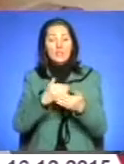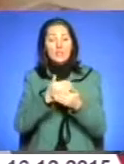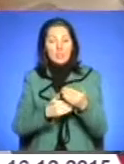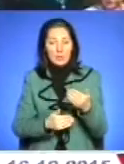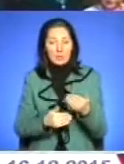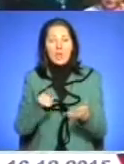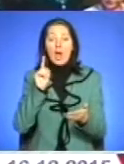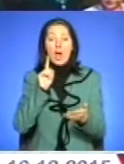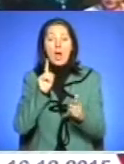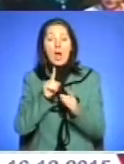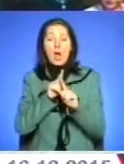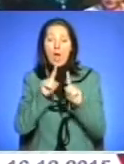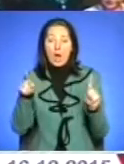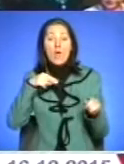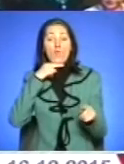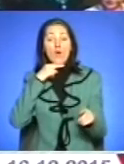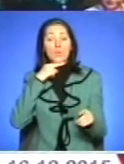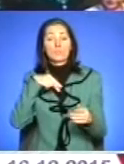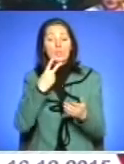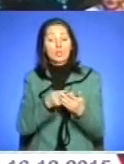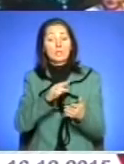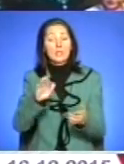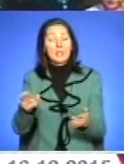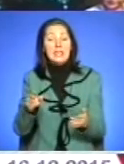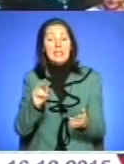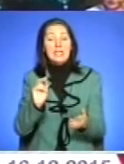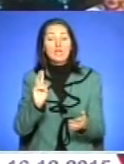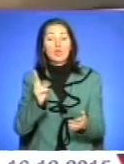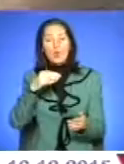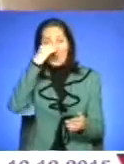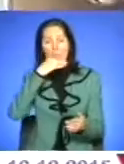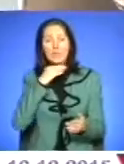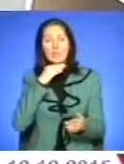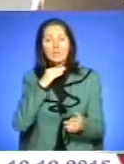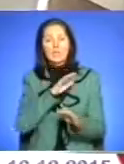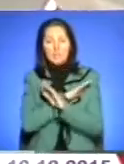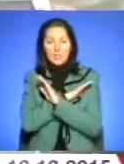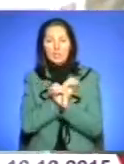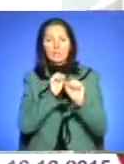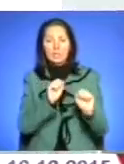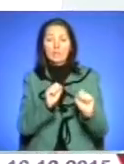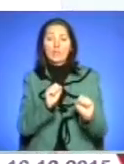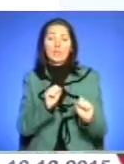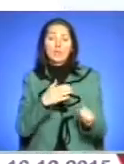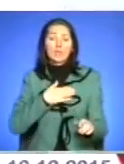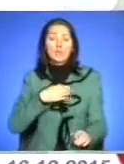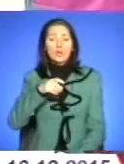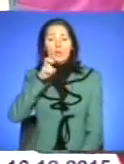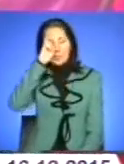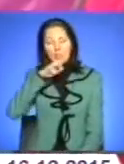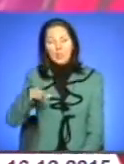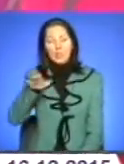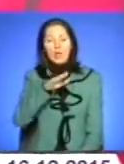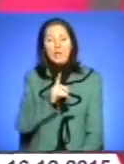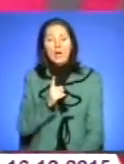тих дітей, чиї батьки загинули, захищаючи цілісність нашої держави. А також для родин військових, які перебувають у скруті, і